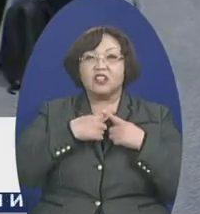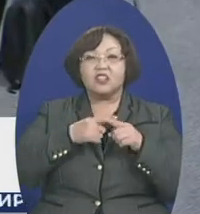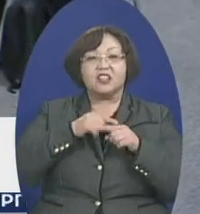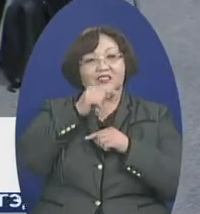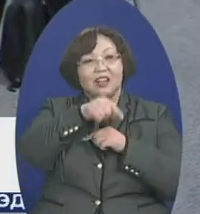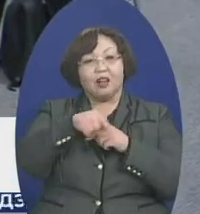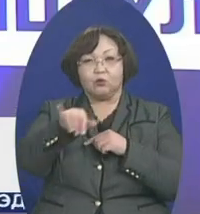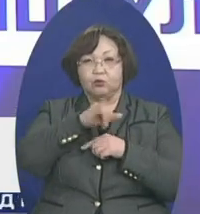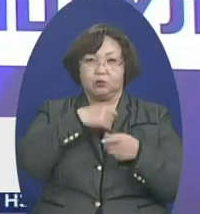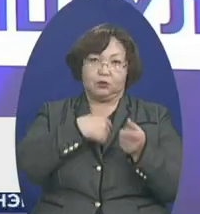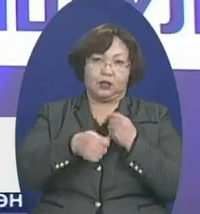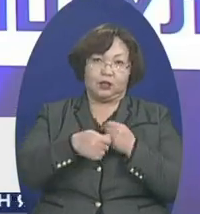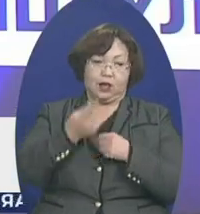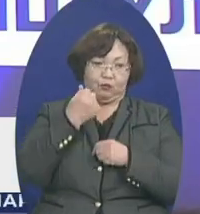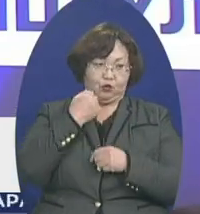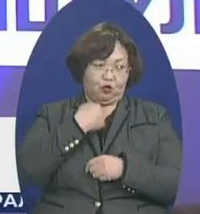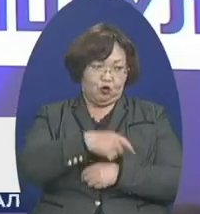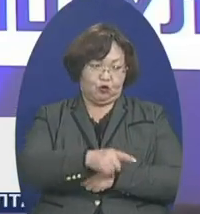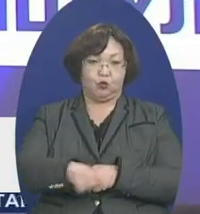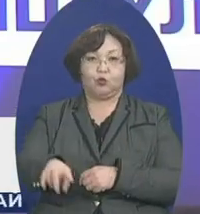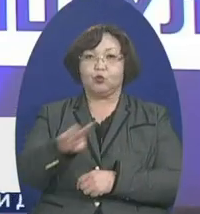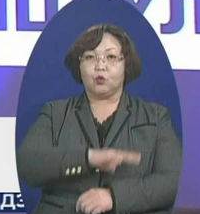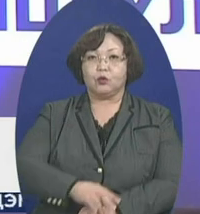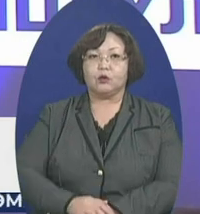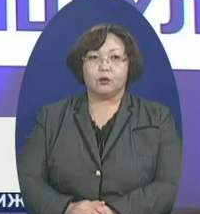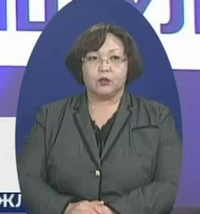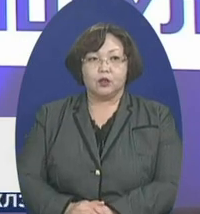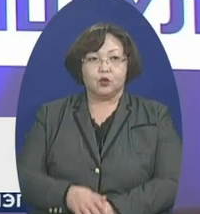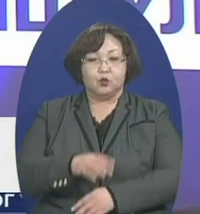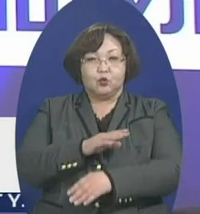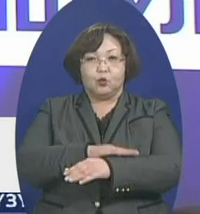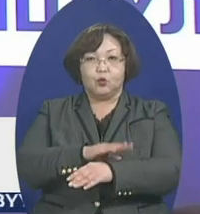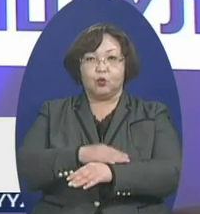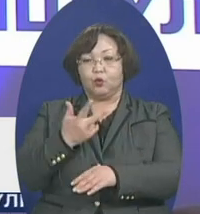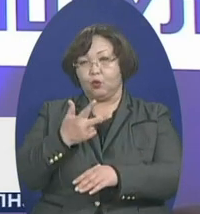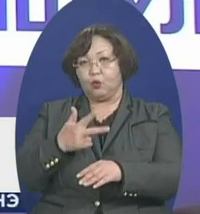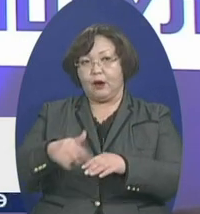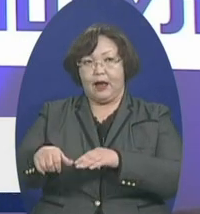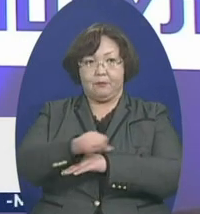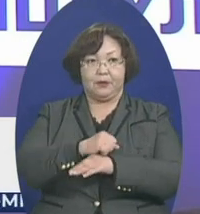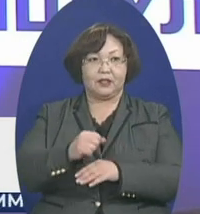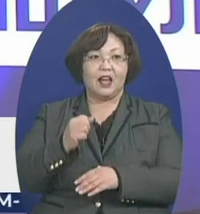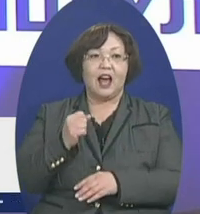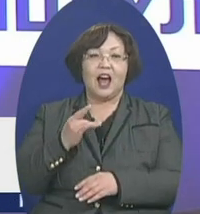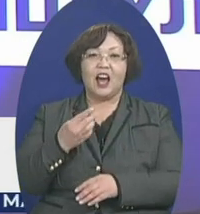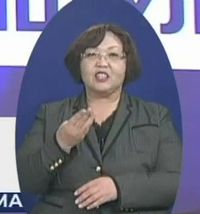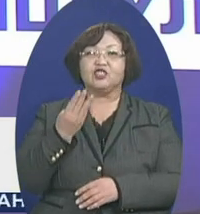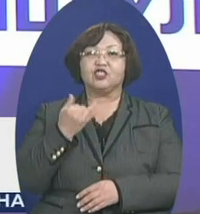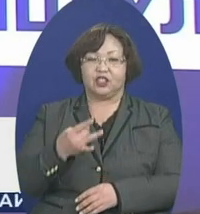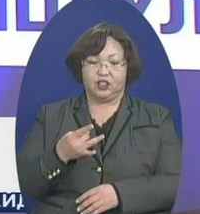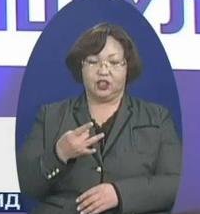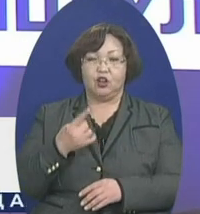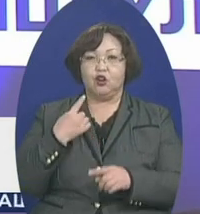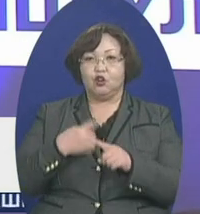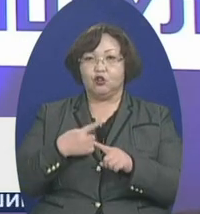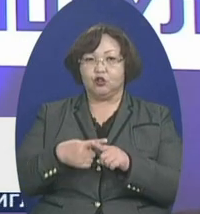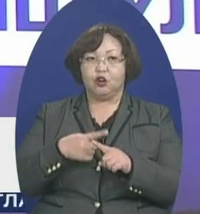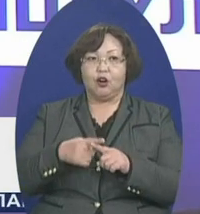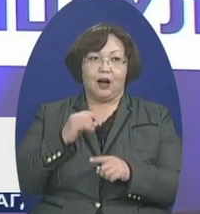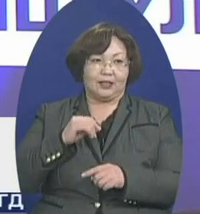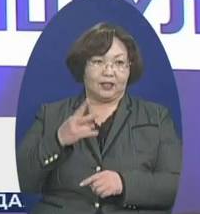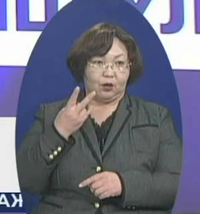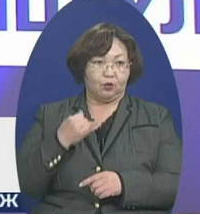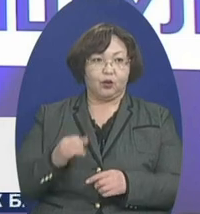гэдгийг салбарын онцоллоо. Зүүн бүс аймгийн хувьд бол одоо Аширны ялангуяа одоо хөдөө аж ахуйн аж үйлдвэрийн хэд хэдэн гол онцлогуд бол